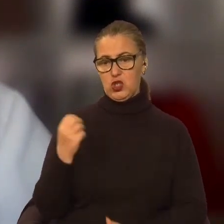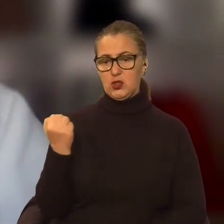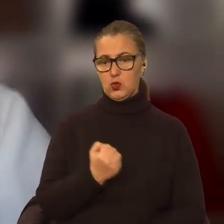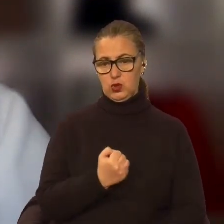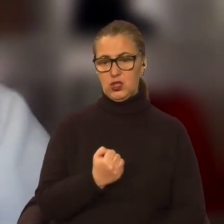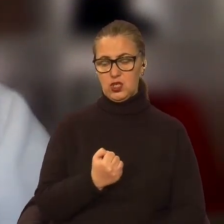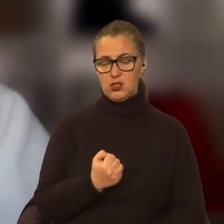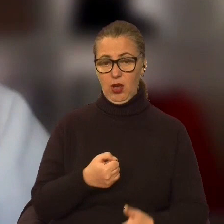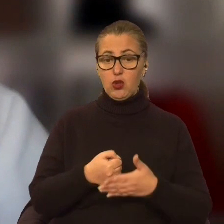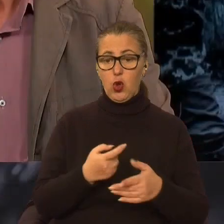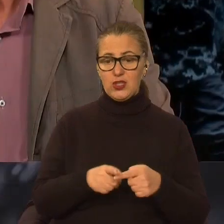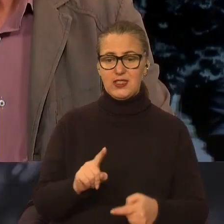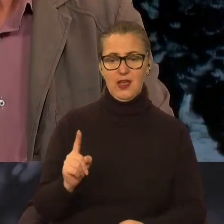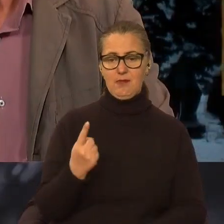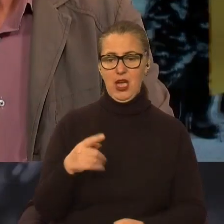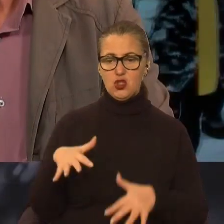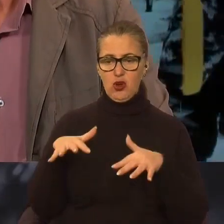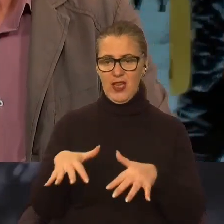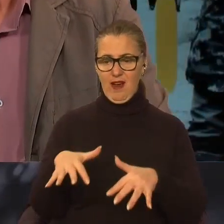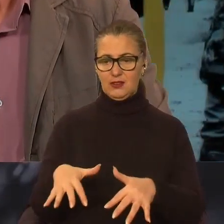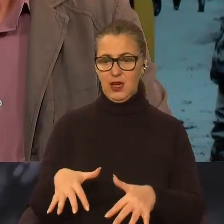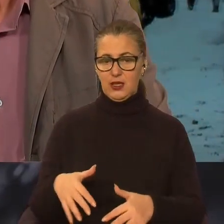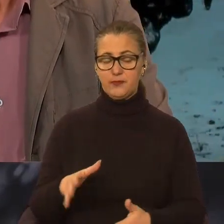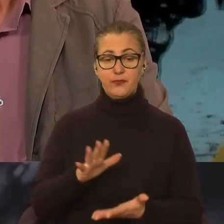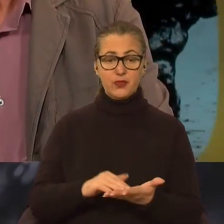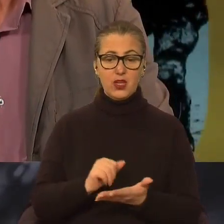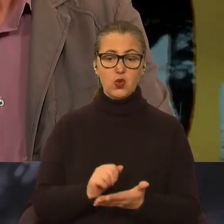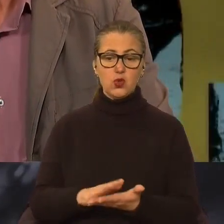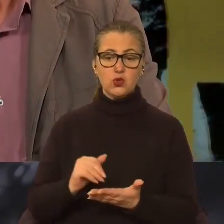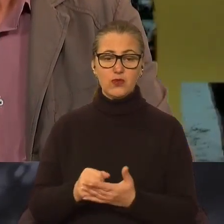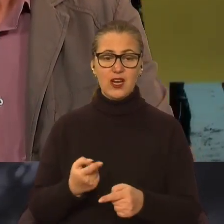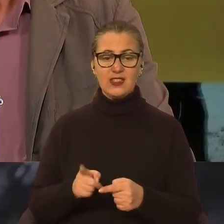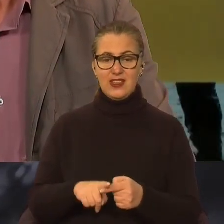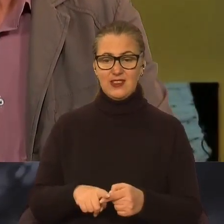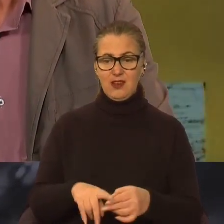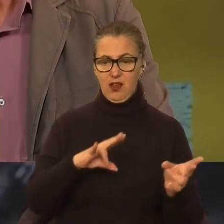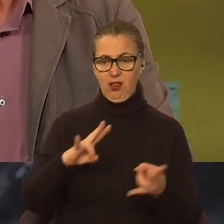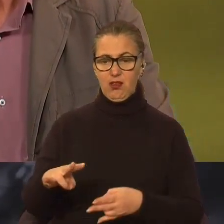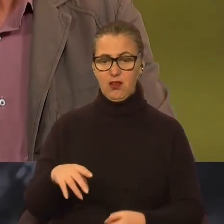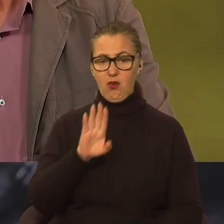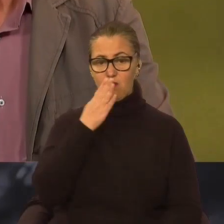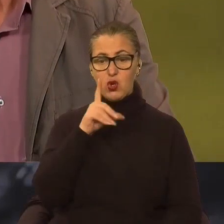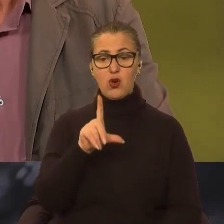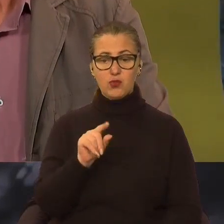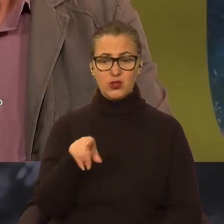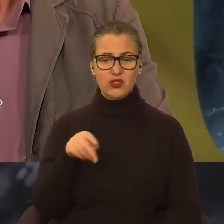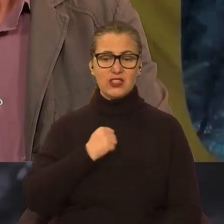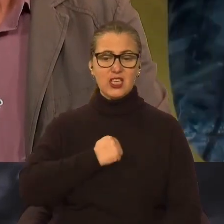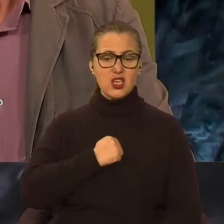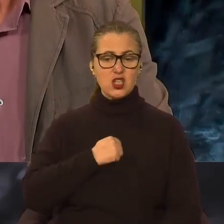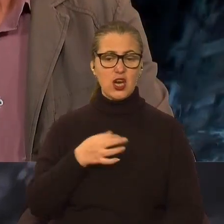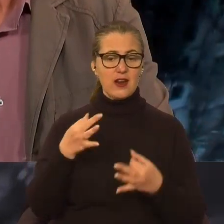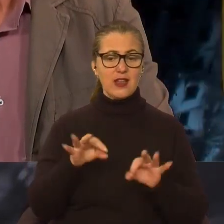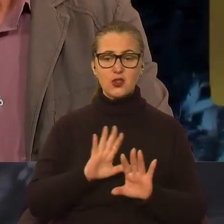цієї масової першої атаки тобто руйнування яких завдав ворог в понеділок вони на не дозволяють